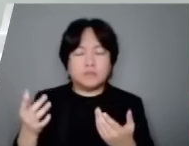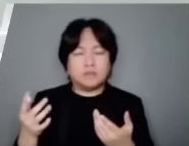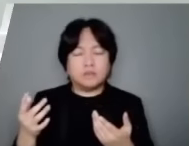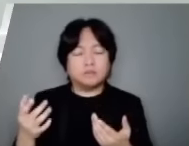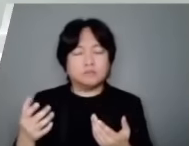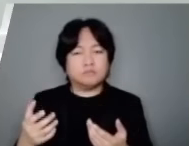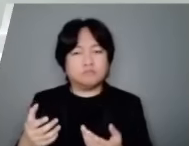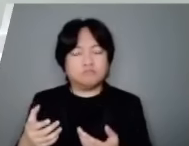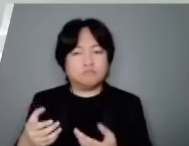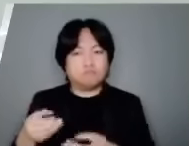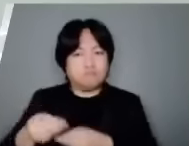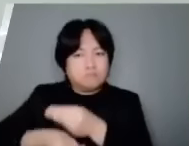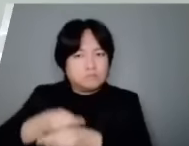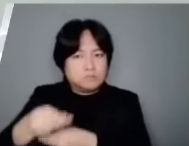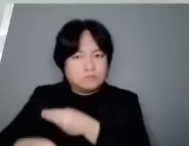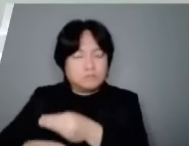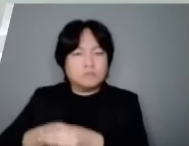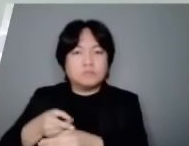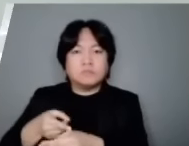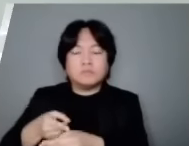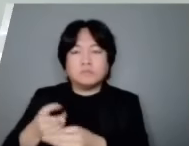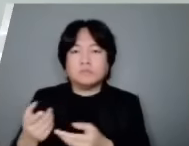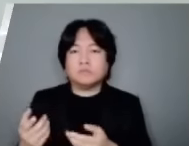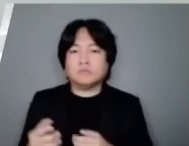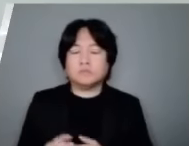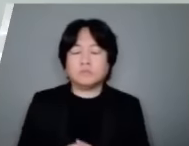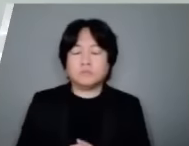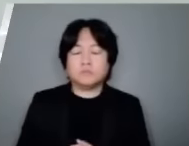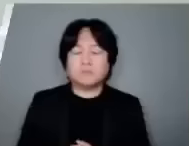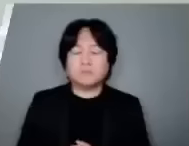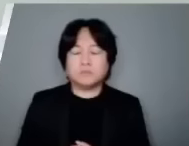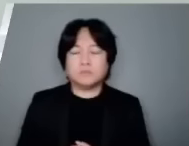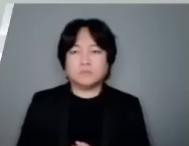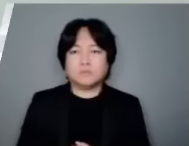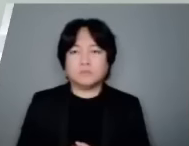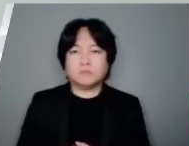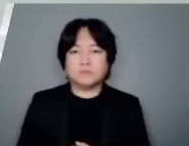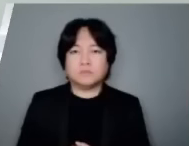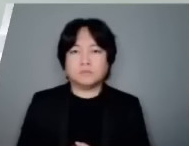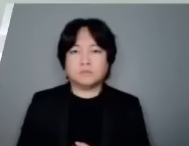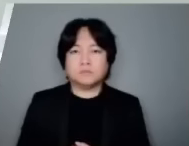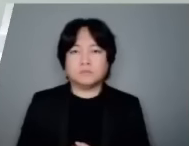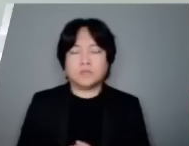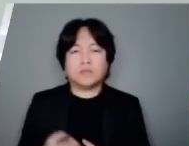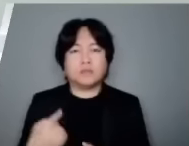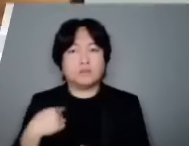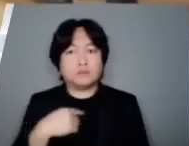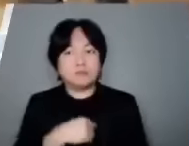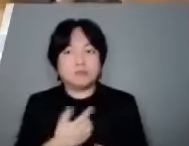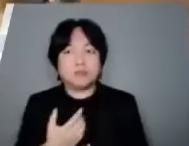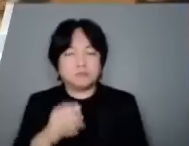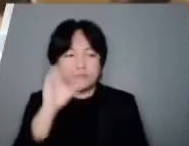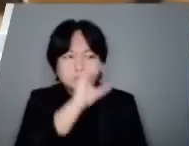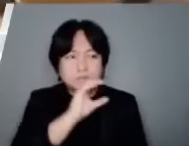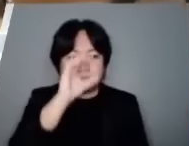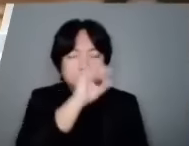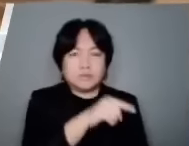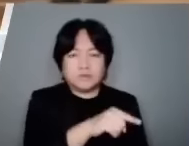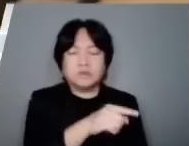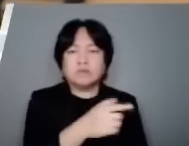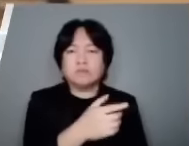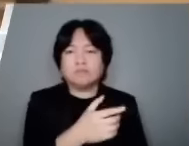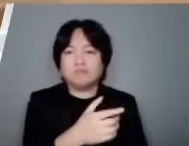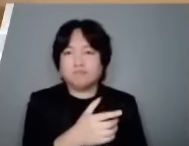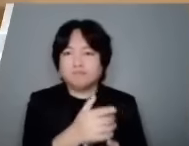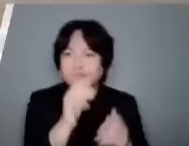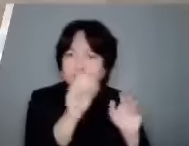could jeopardize yung conduct in the serving of the warrant of arrest. Dumating na rin sa